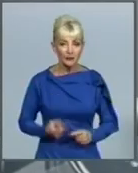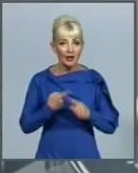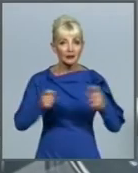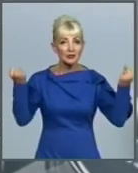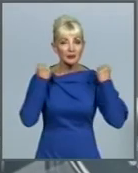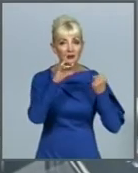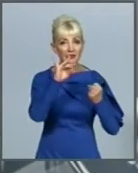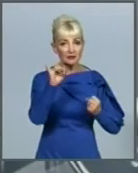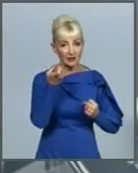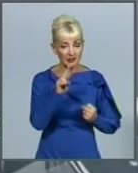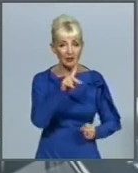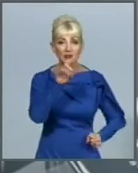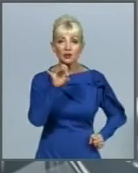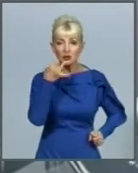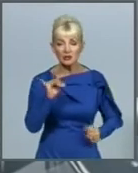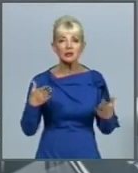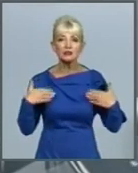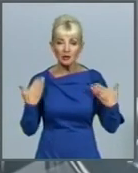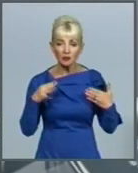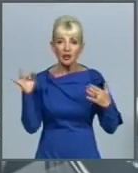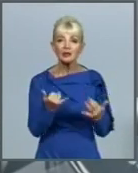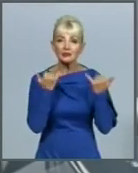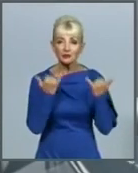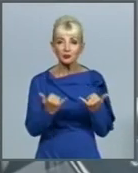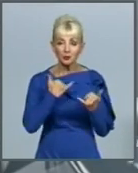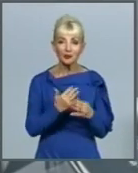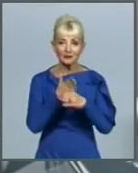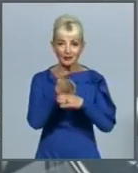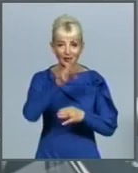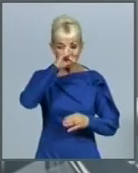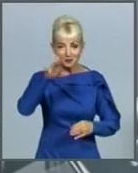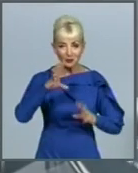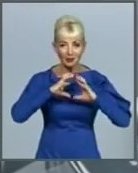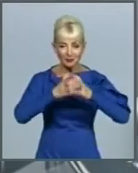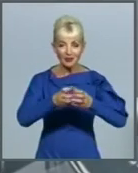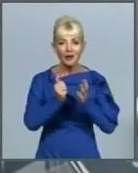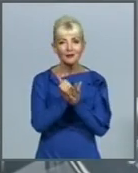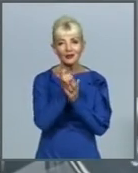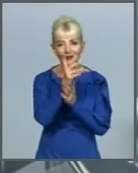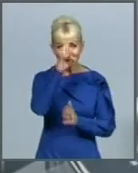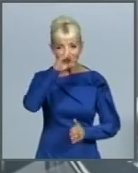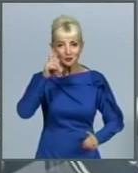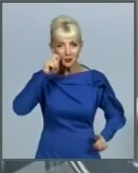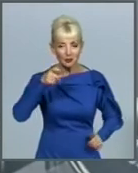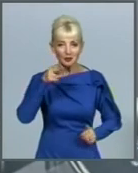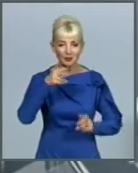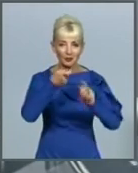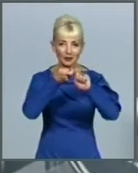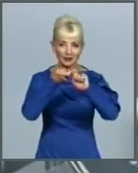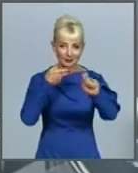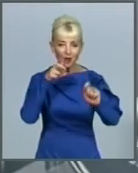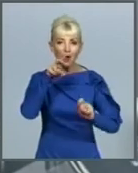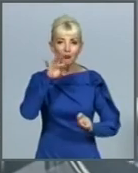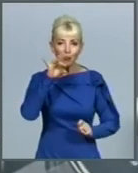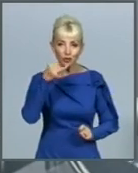Это «Спортивные известия», в студии Алексей Заржицкий. Здравствуйте. И сегодня у нас в гостях чемпионка мира, многократная чемпионка Украины по стрельбе из блочного